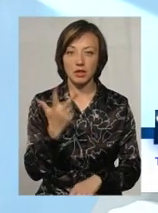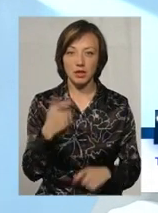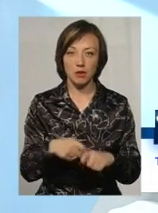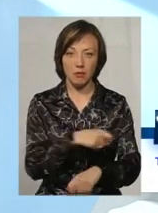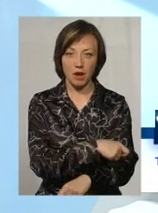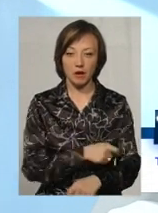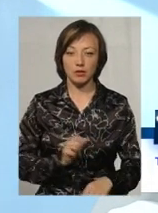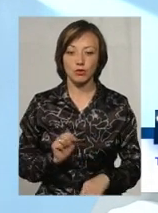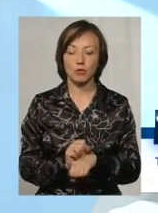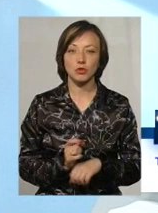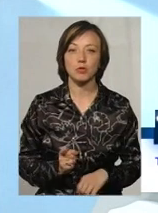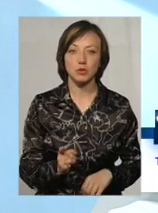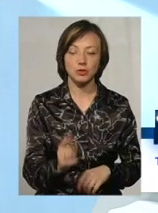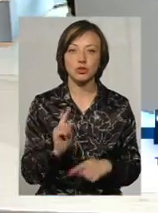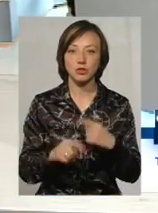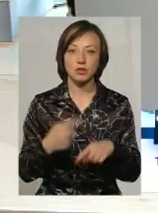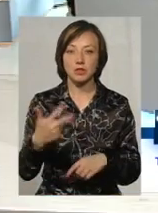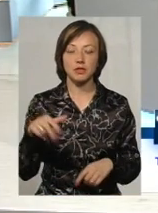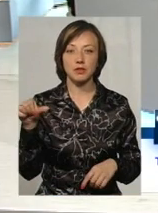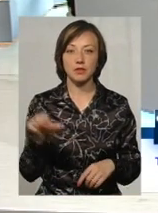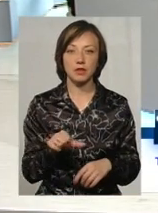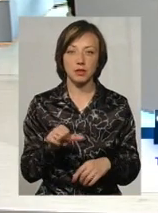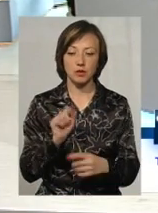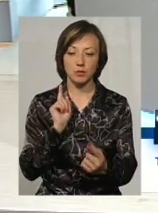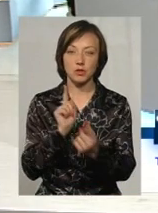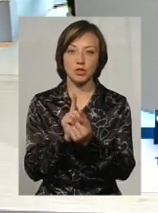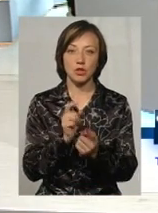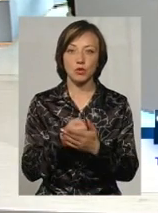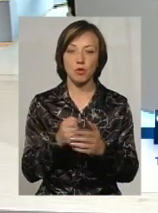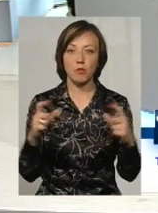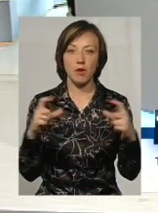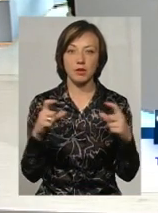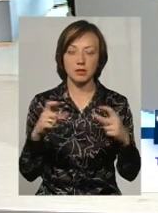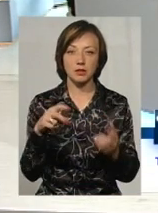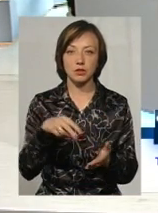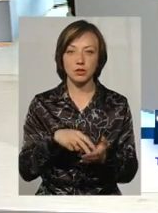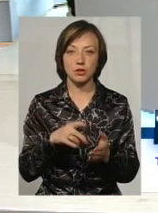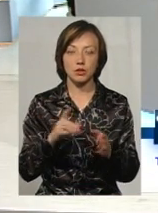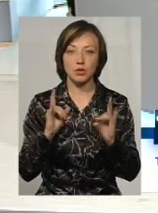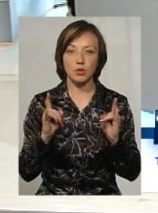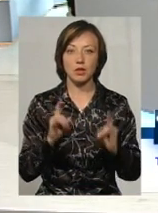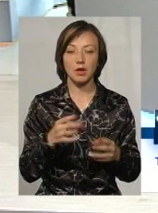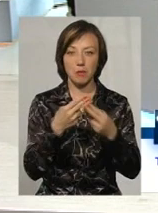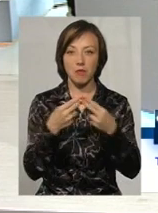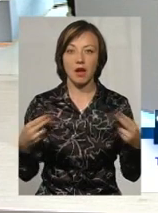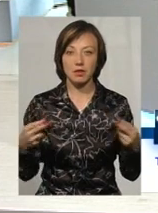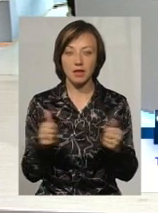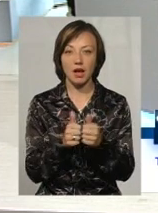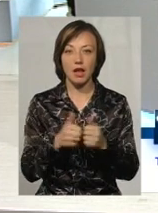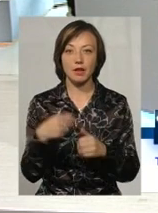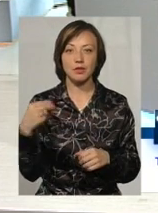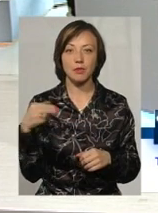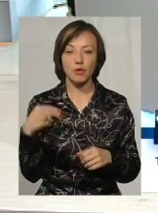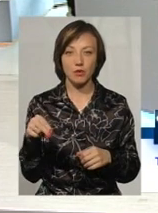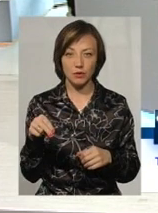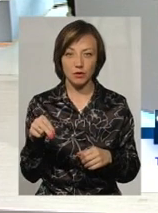полоса. Через півгодини під'їжджає до магазину, стоїть крутий мерз, а рядом запорожець. То